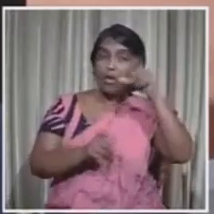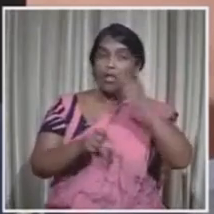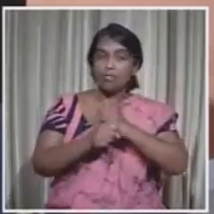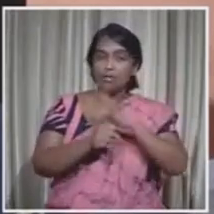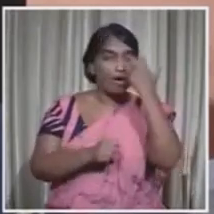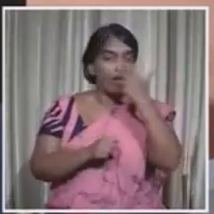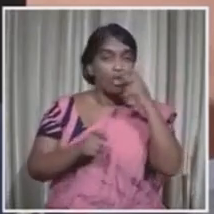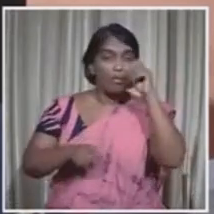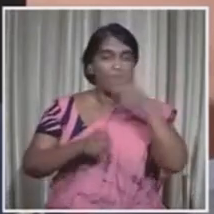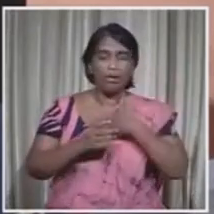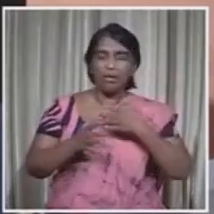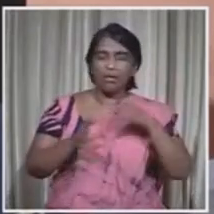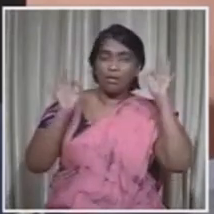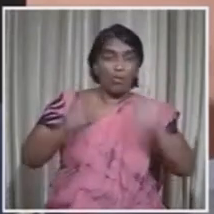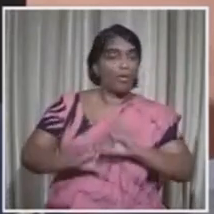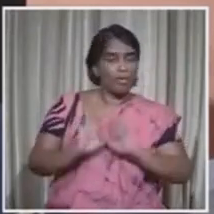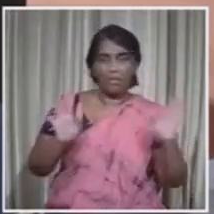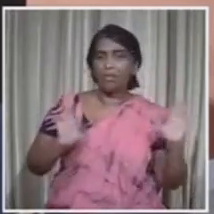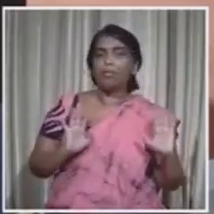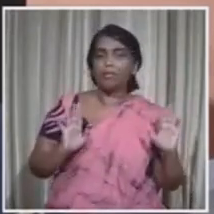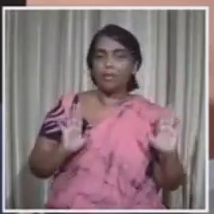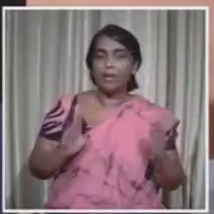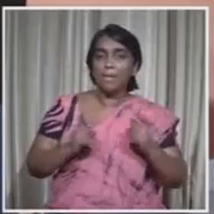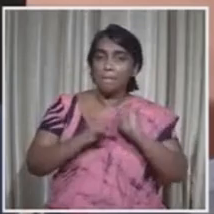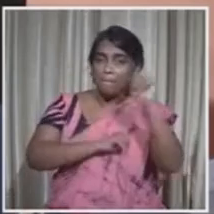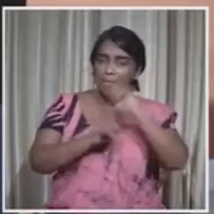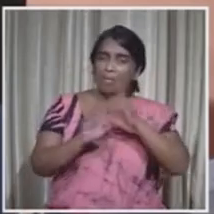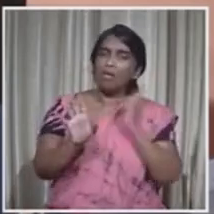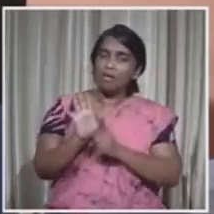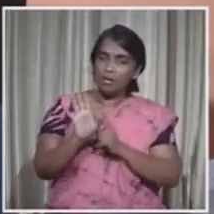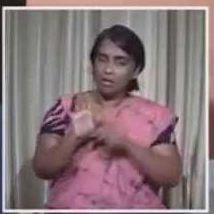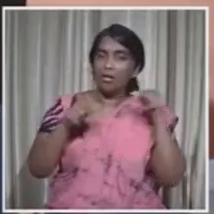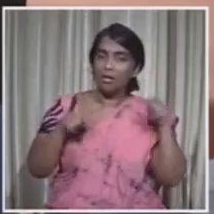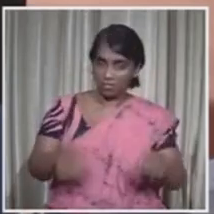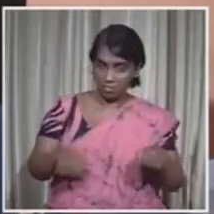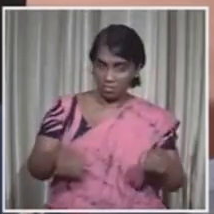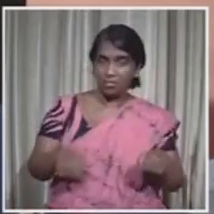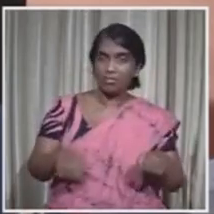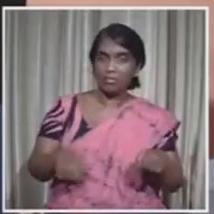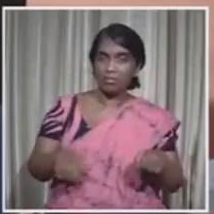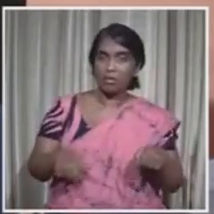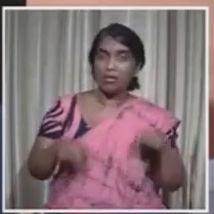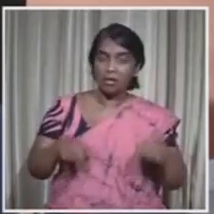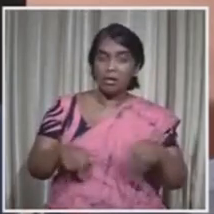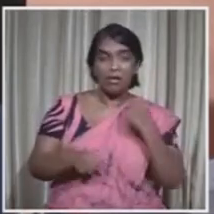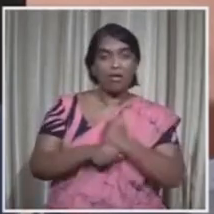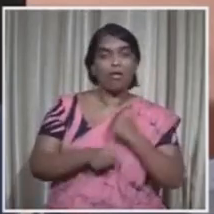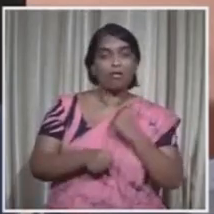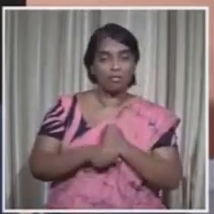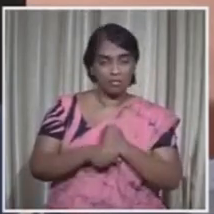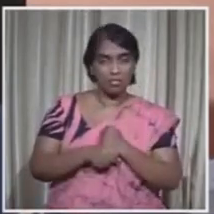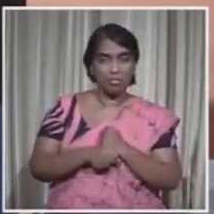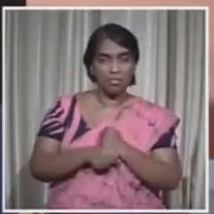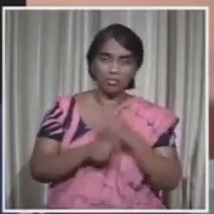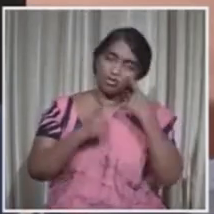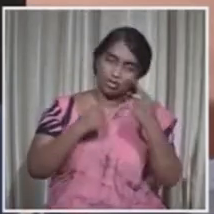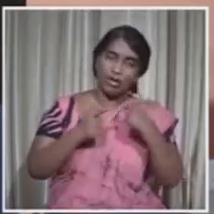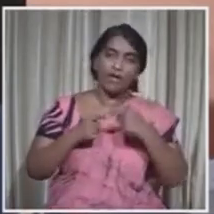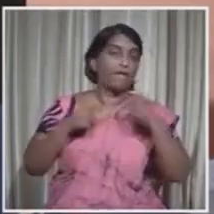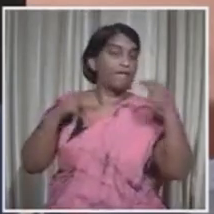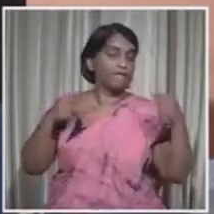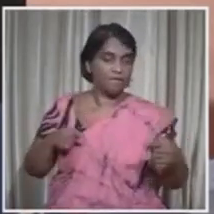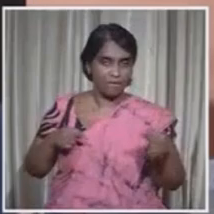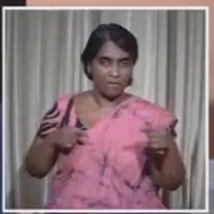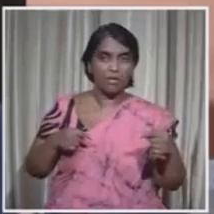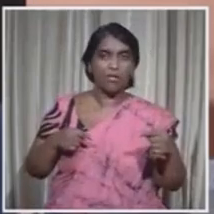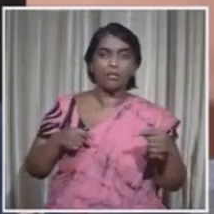කළුතර මිනිස්සු අතාරින්න එපා. පාර්ලිමේන්තුවේ හැමදාම අද මේ ආණ්ඩු පක්ෂේ විපක්ෂයේ